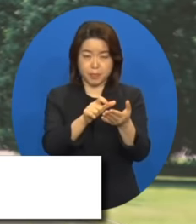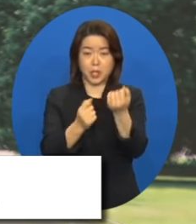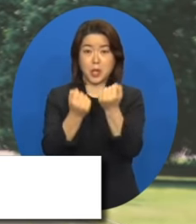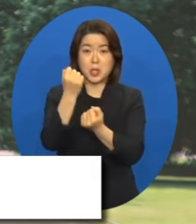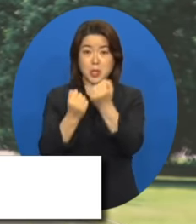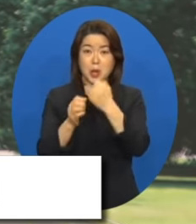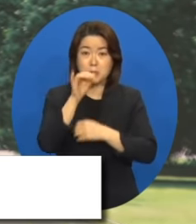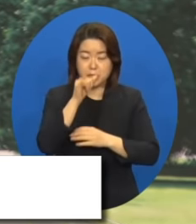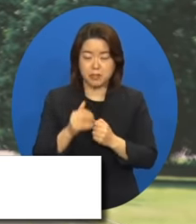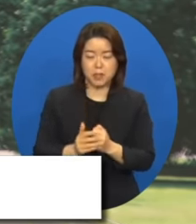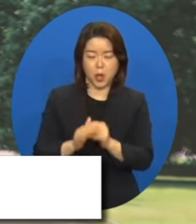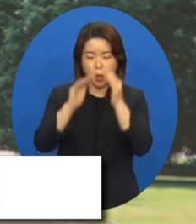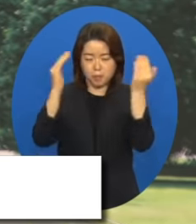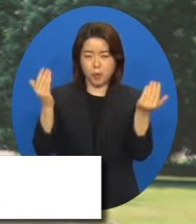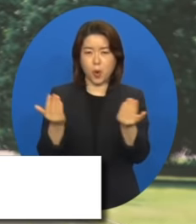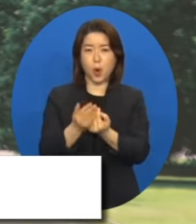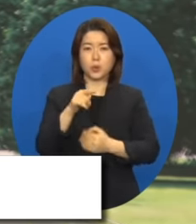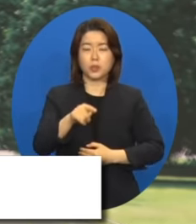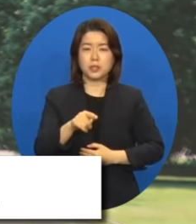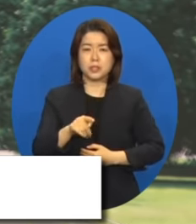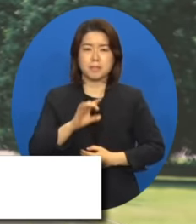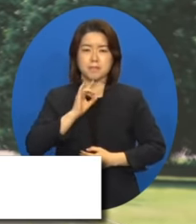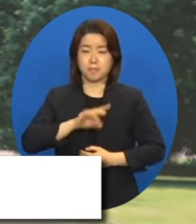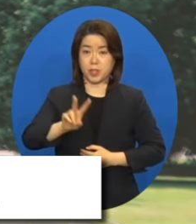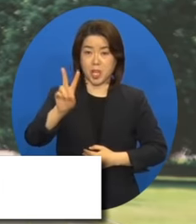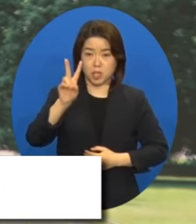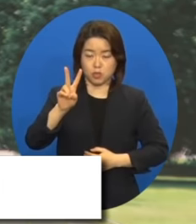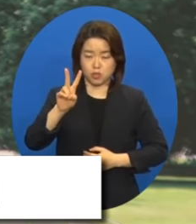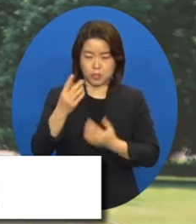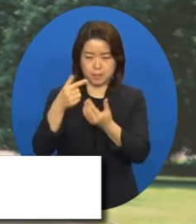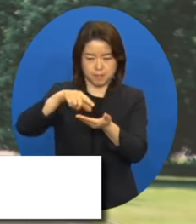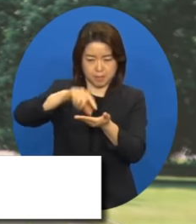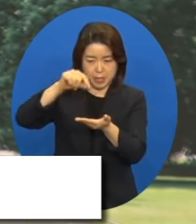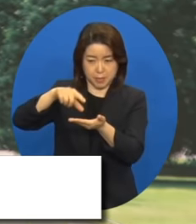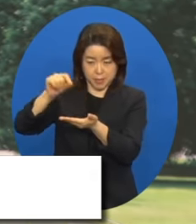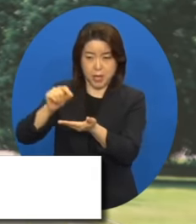그 모든 것들을 단 두 가지로만 요약을 하라 그러면